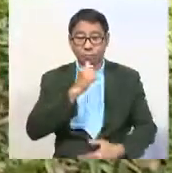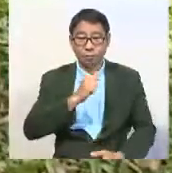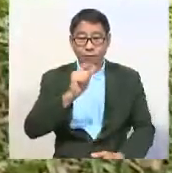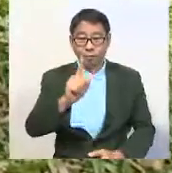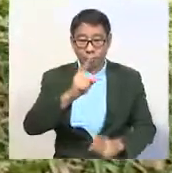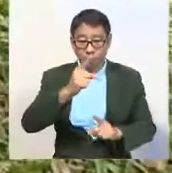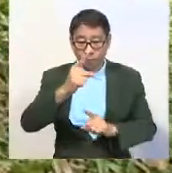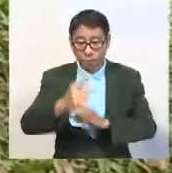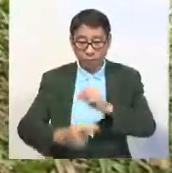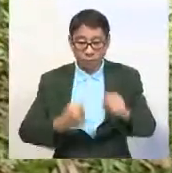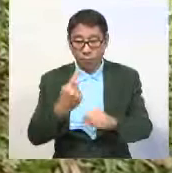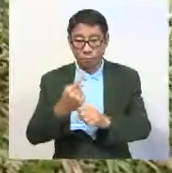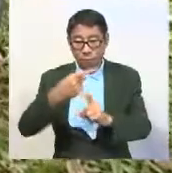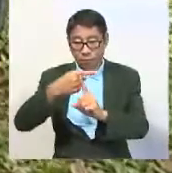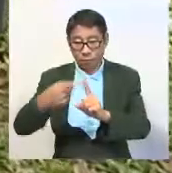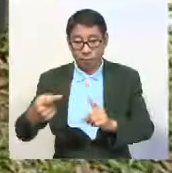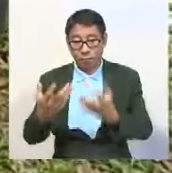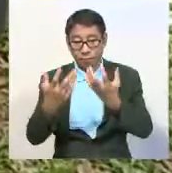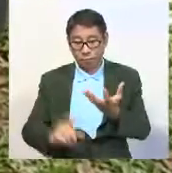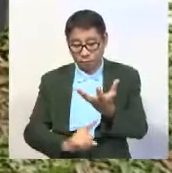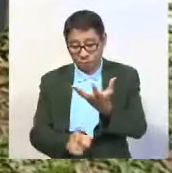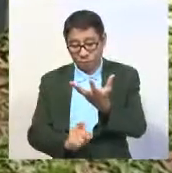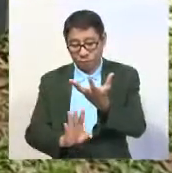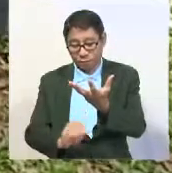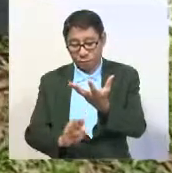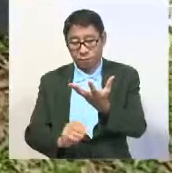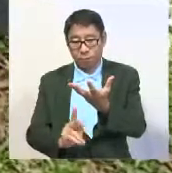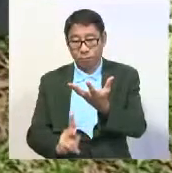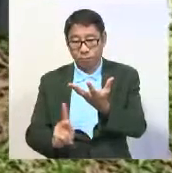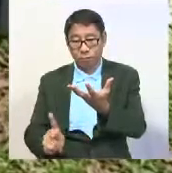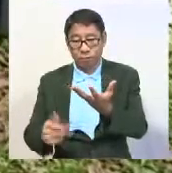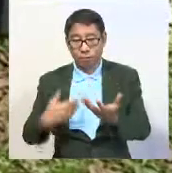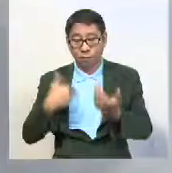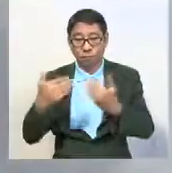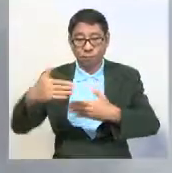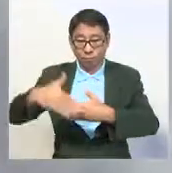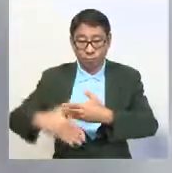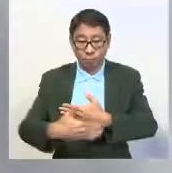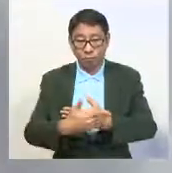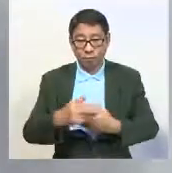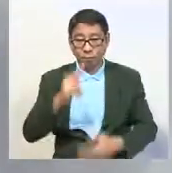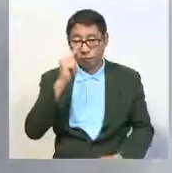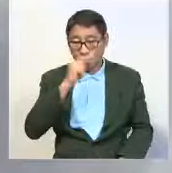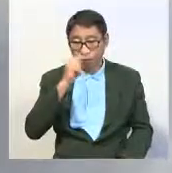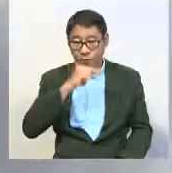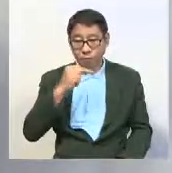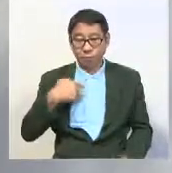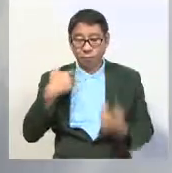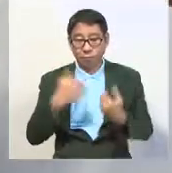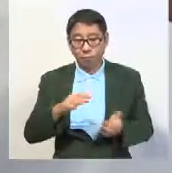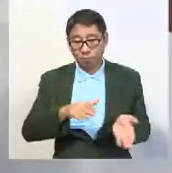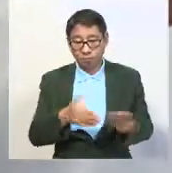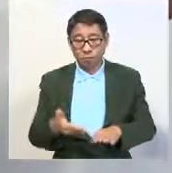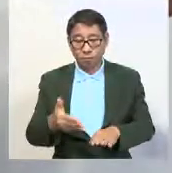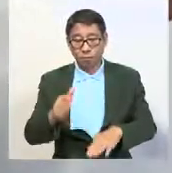าณ1ขวบครึ่งน้ำหนักประมาณ40กิโลกรัมสภาพซากเนี่ยตอนนี้เริ่มเน่าคาดว่าจะต